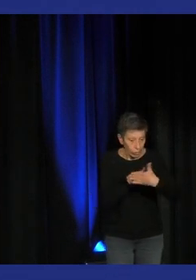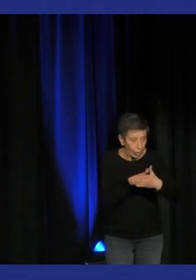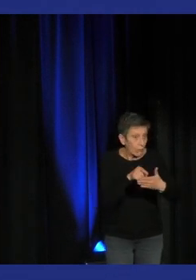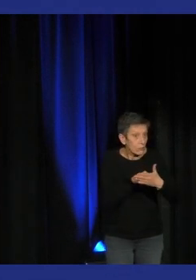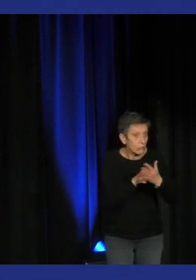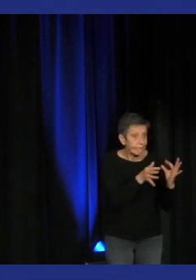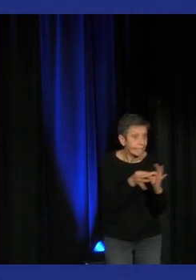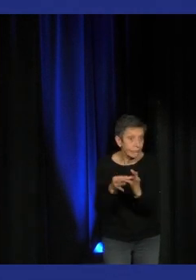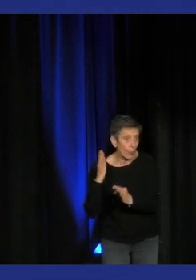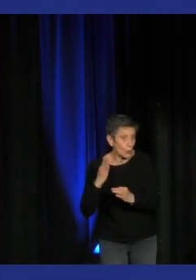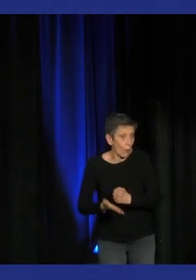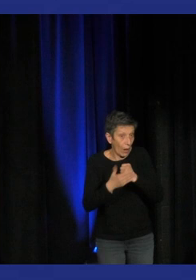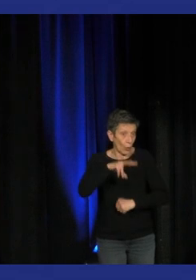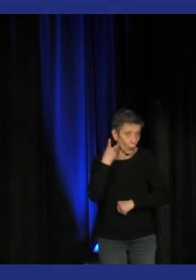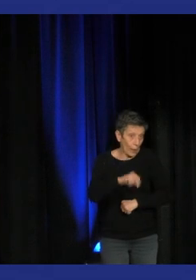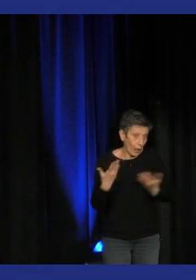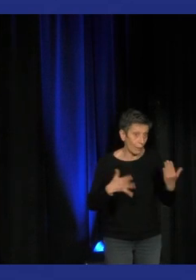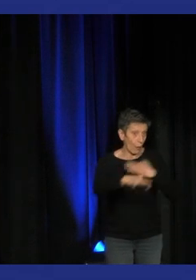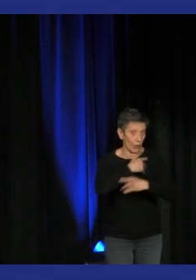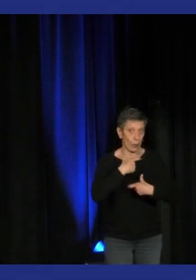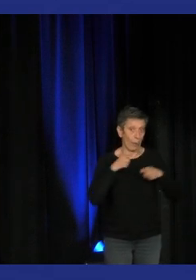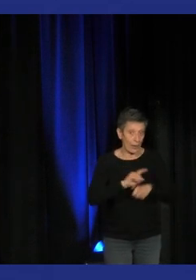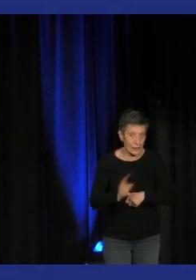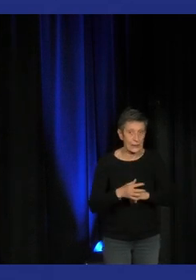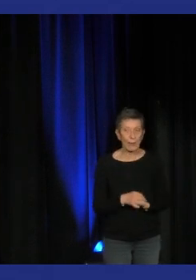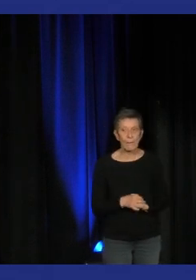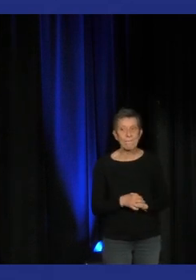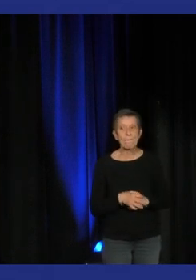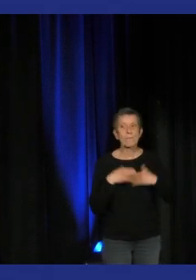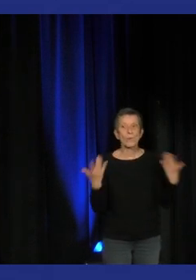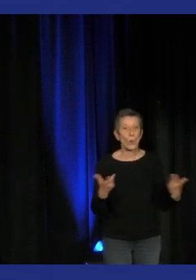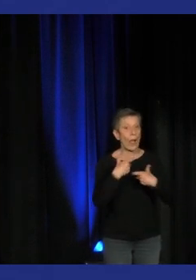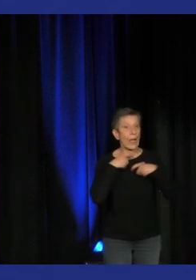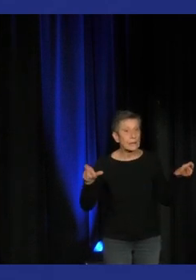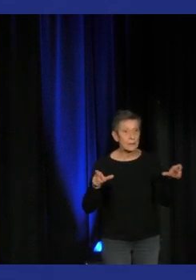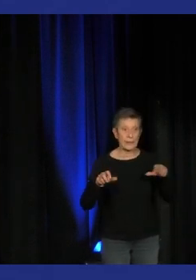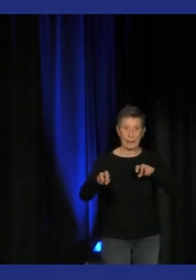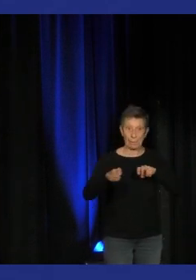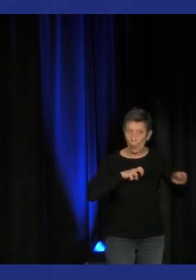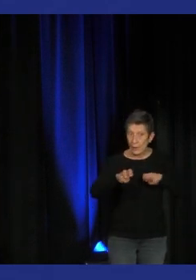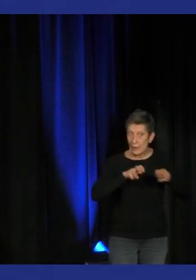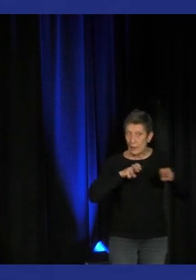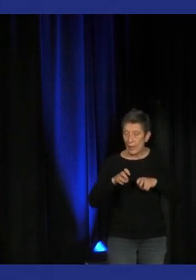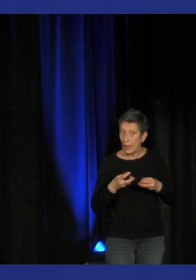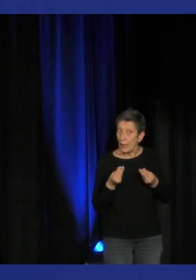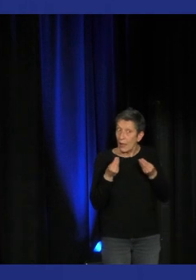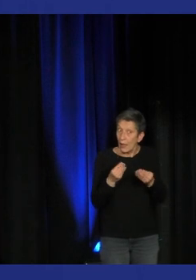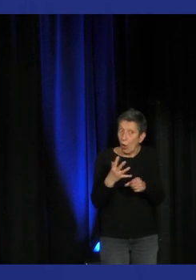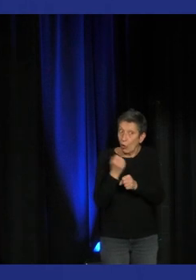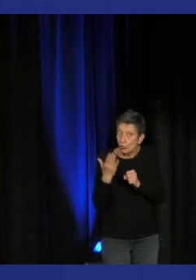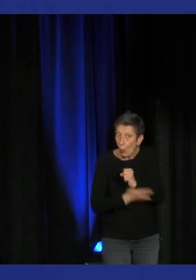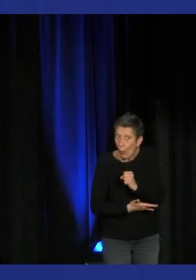l'inaccessibilité de l'environnement. Bref, tout ça pour dire que l'accessibilité et la mobilité soulèvent donc plusieurs enjeux et